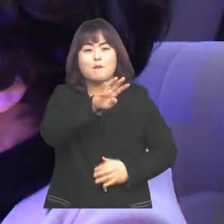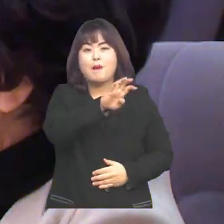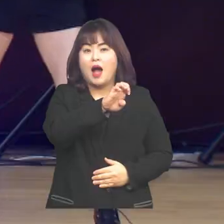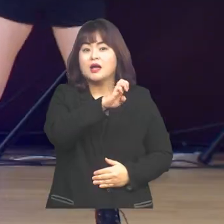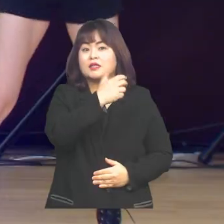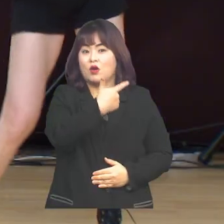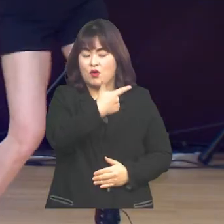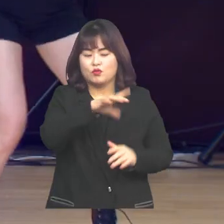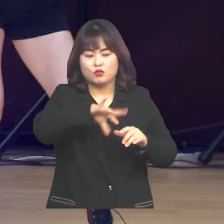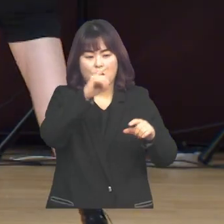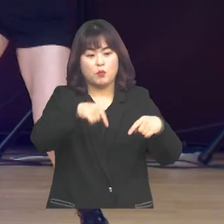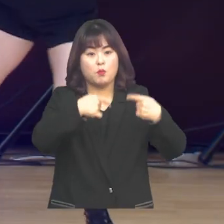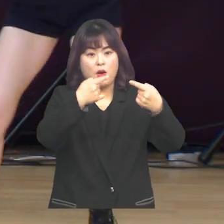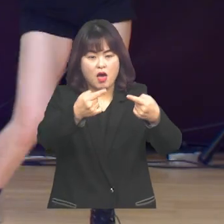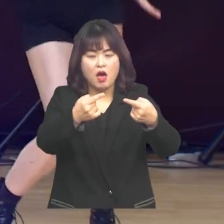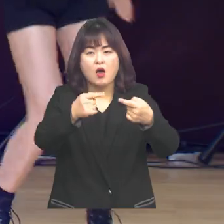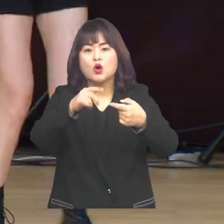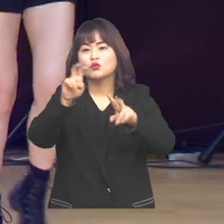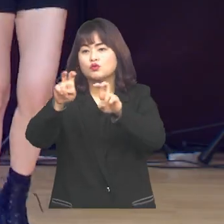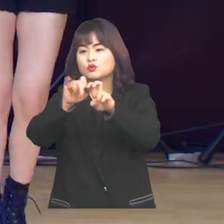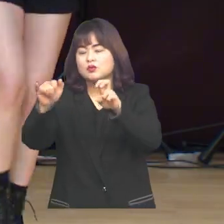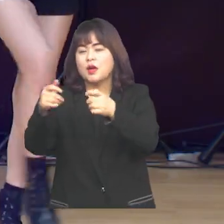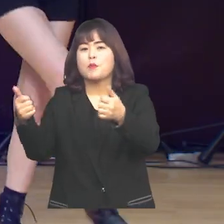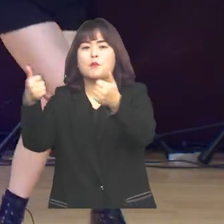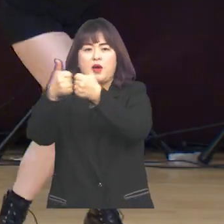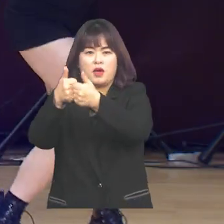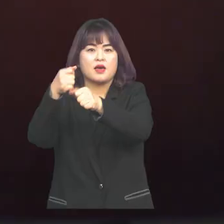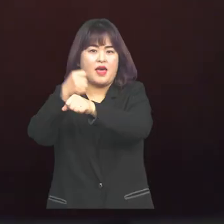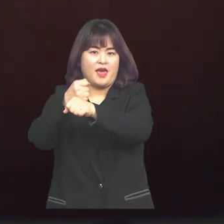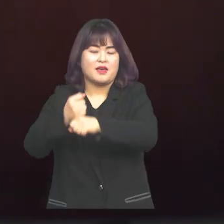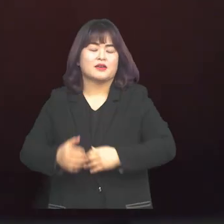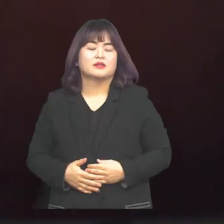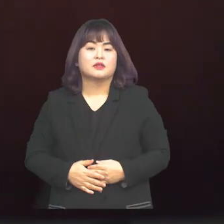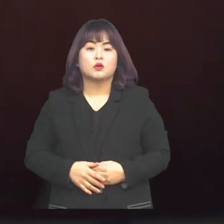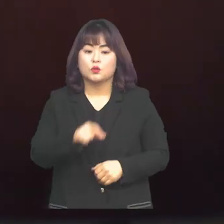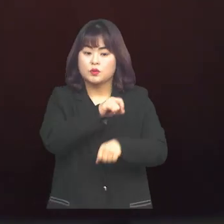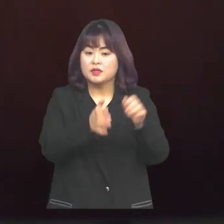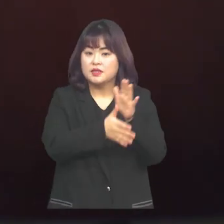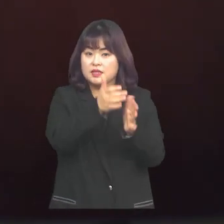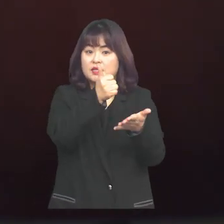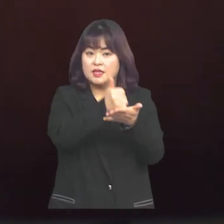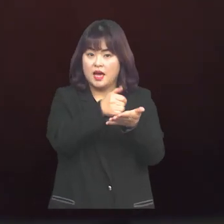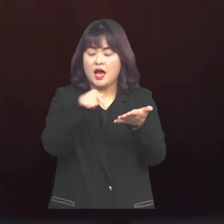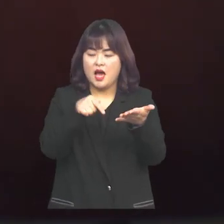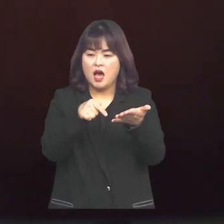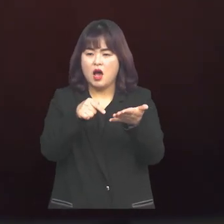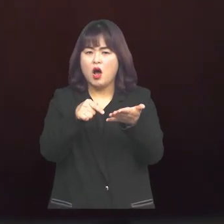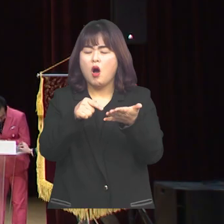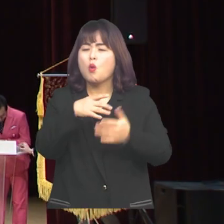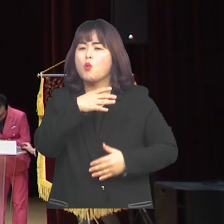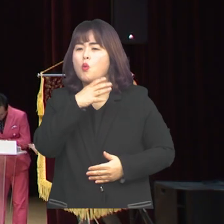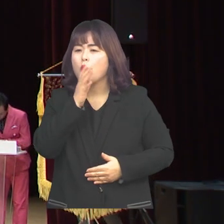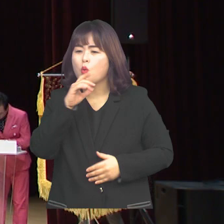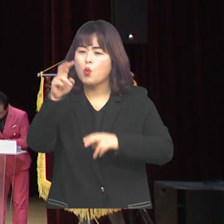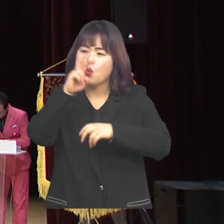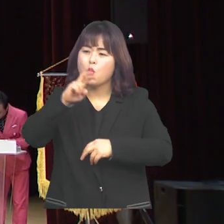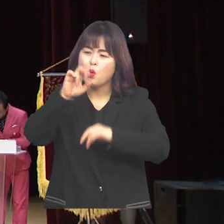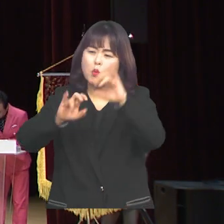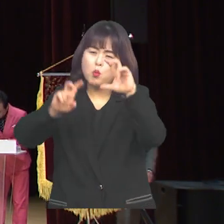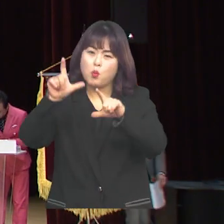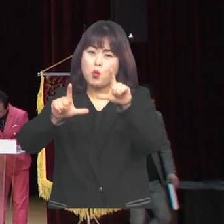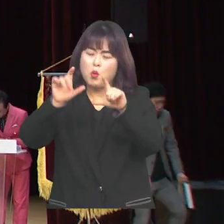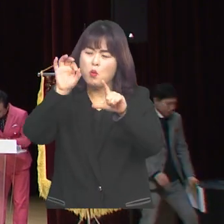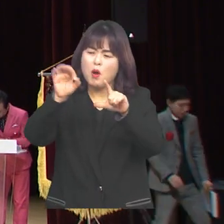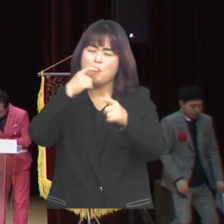참가한 예선을 통과해 본선에 진출한 20명이 함께했습니다. 이상일 용인특례시장은 어르신들이 노래하는 모습을